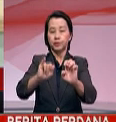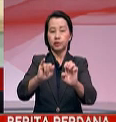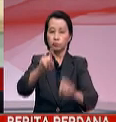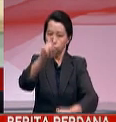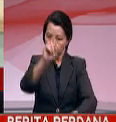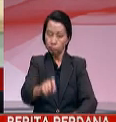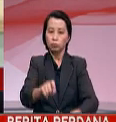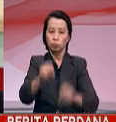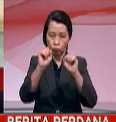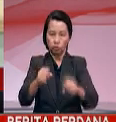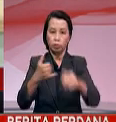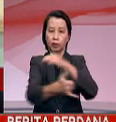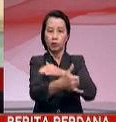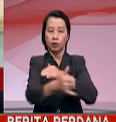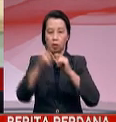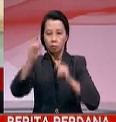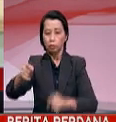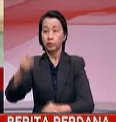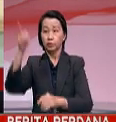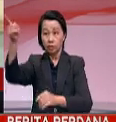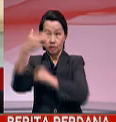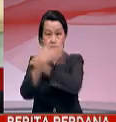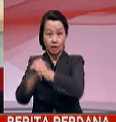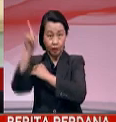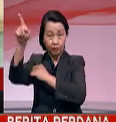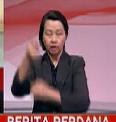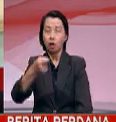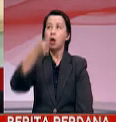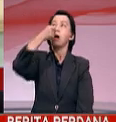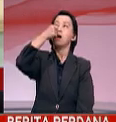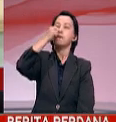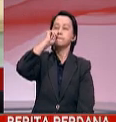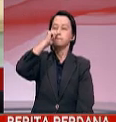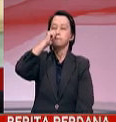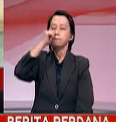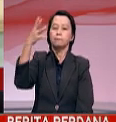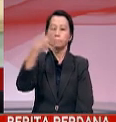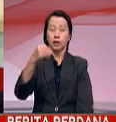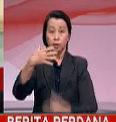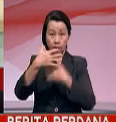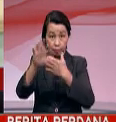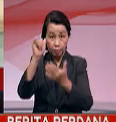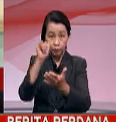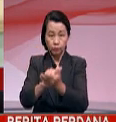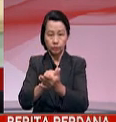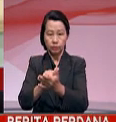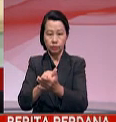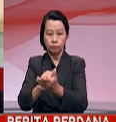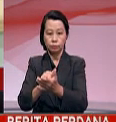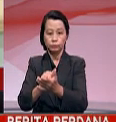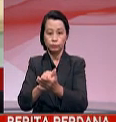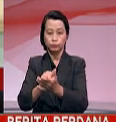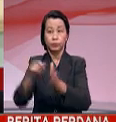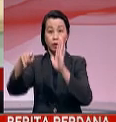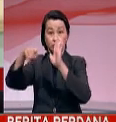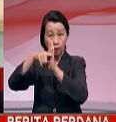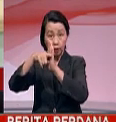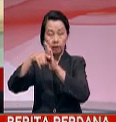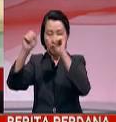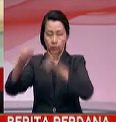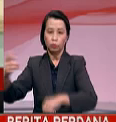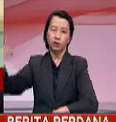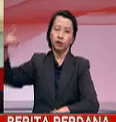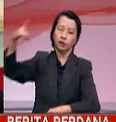perlu mendapat buat swab test di negara mereka, swab test di sini, dan jika negatif,